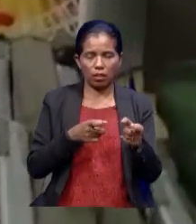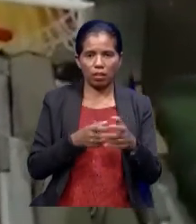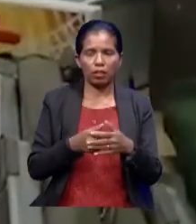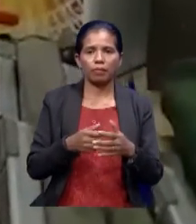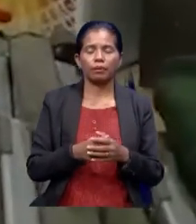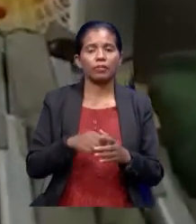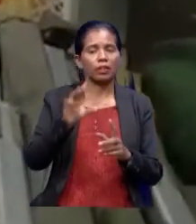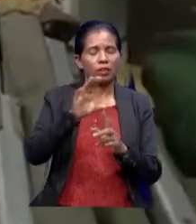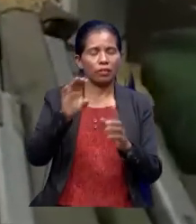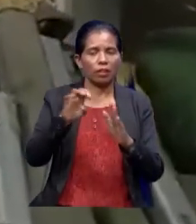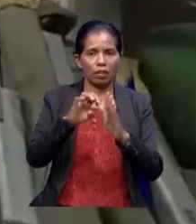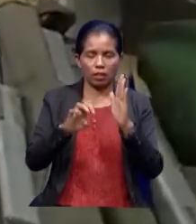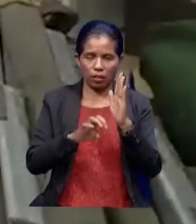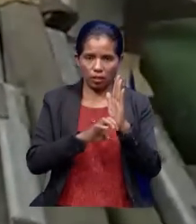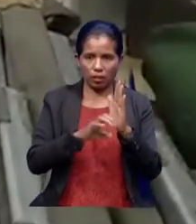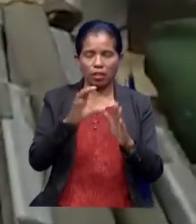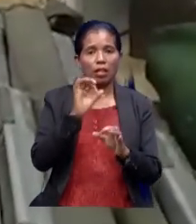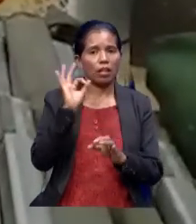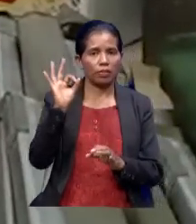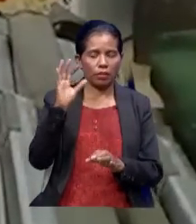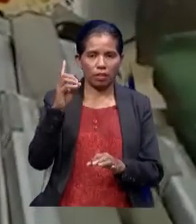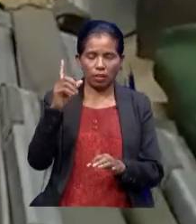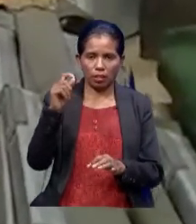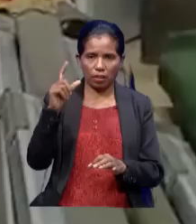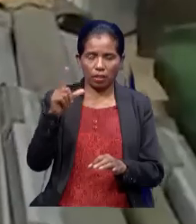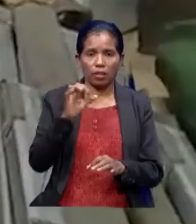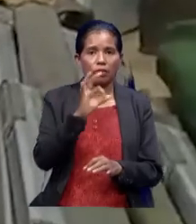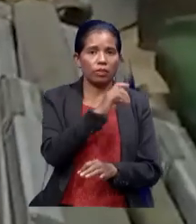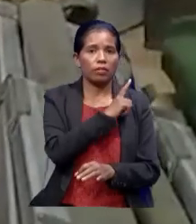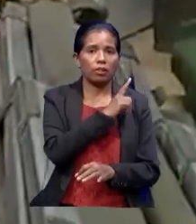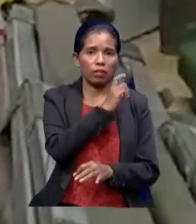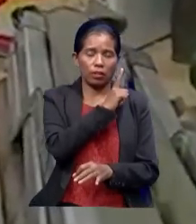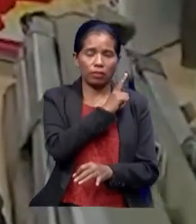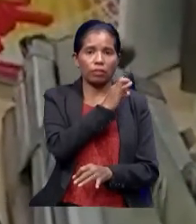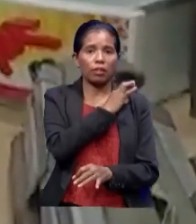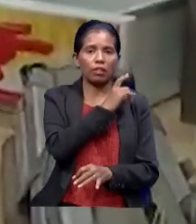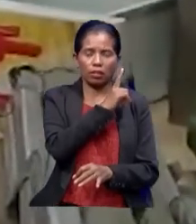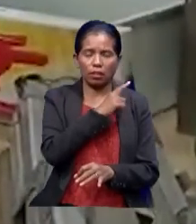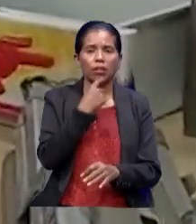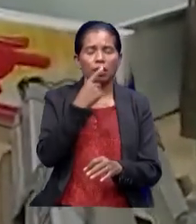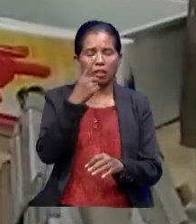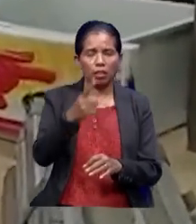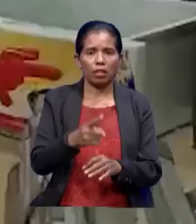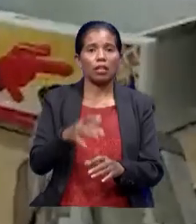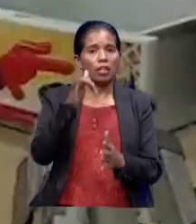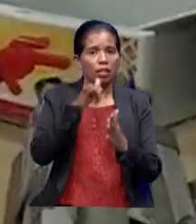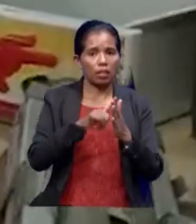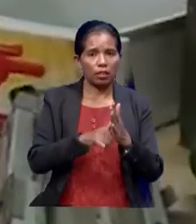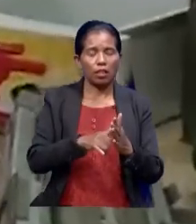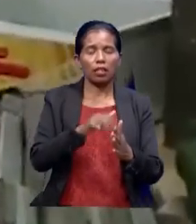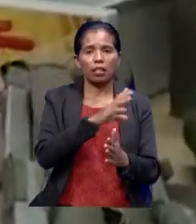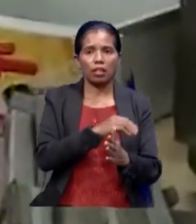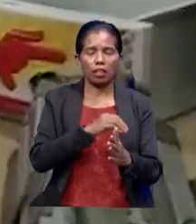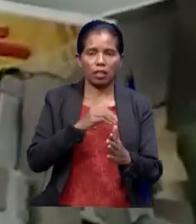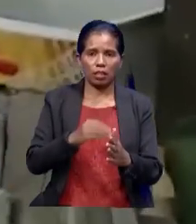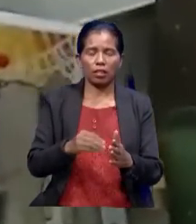Chefe Estado Maior General FFDTL, Tenente General Falu Ratalai considera caso raikilat no munições ilegal neve envolve